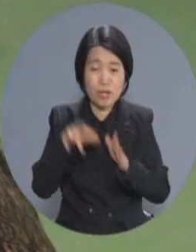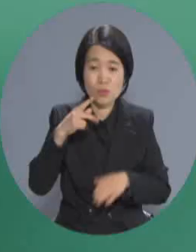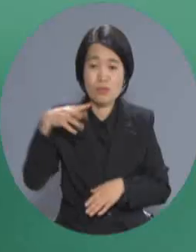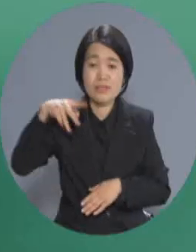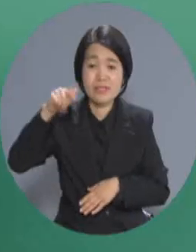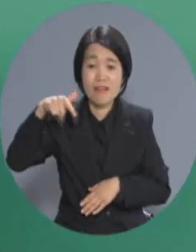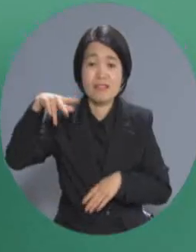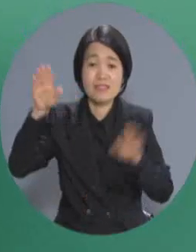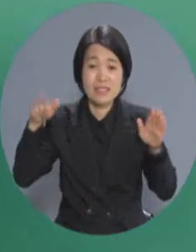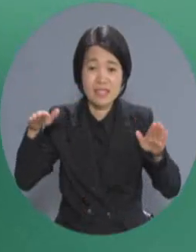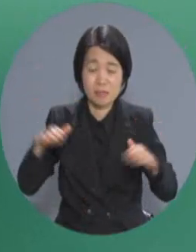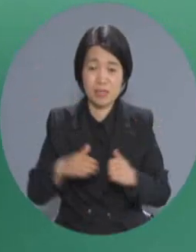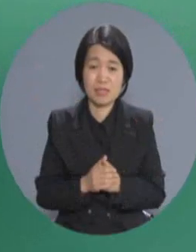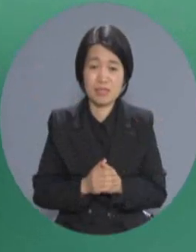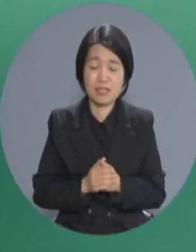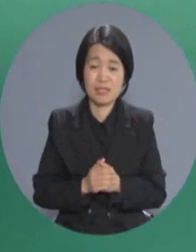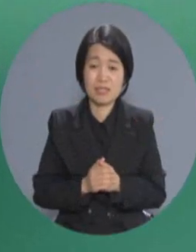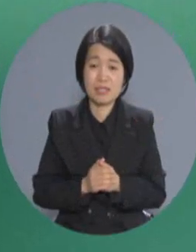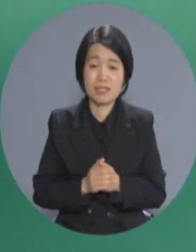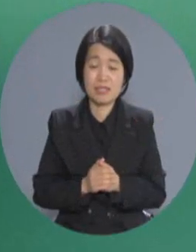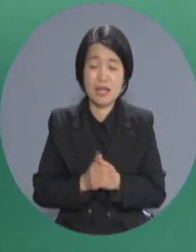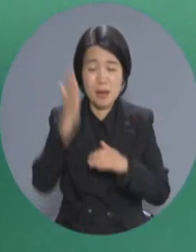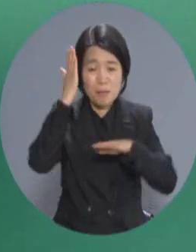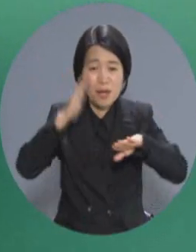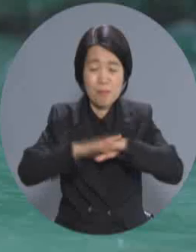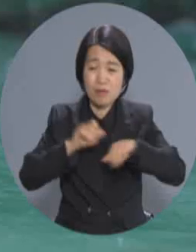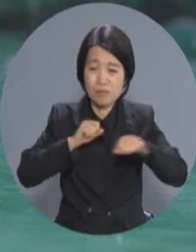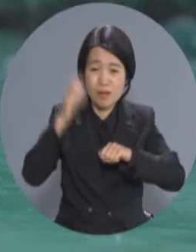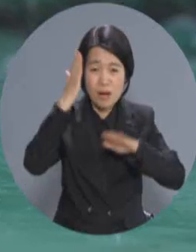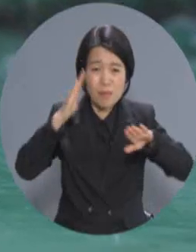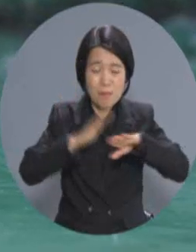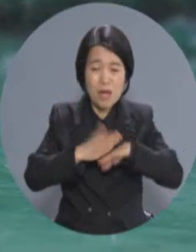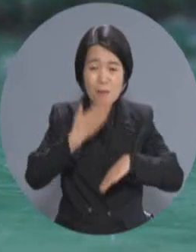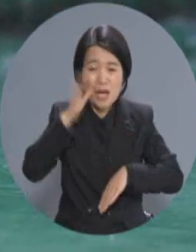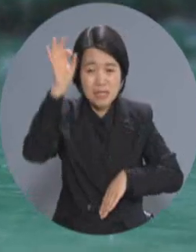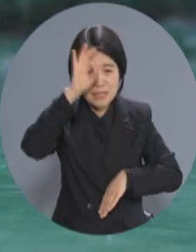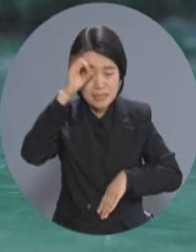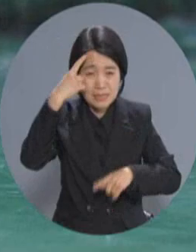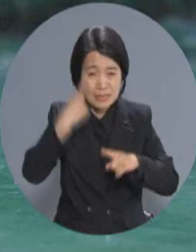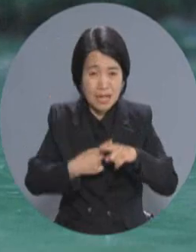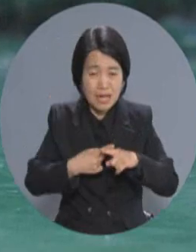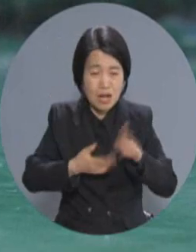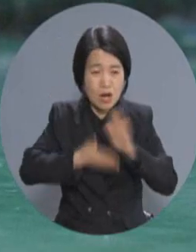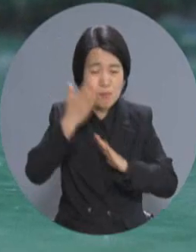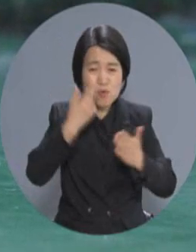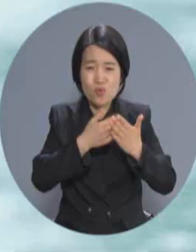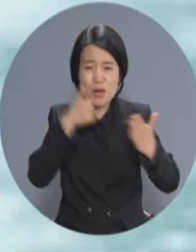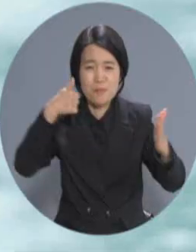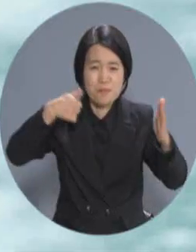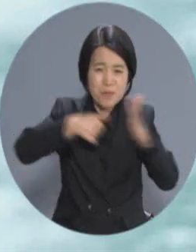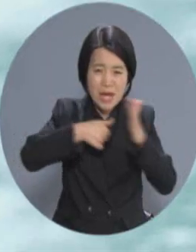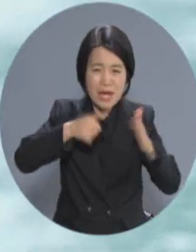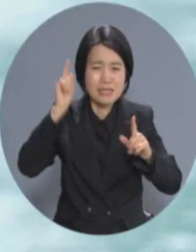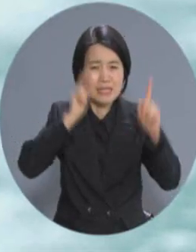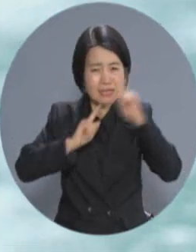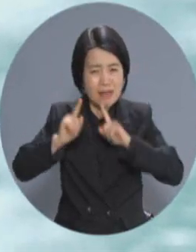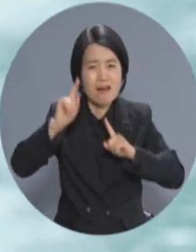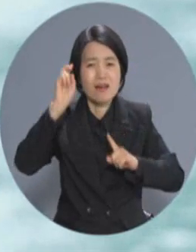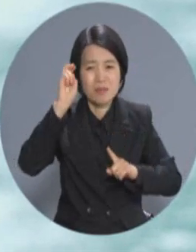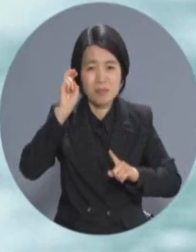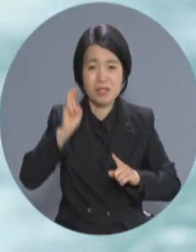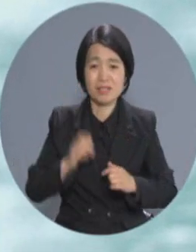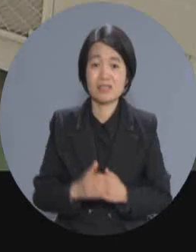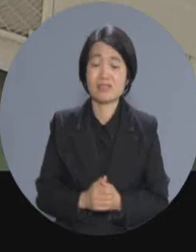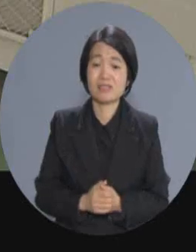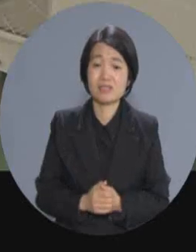큰 소쩍새입니다 야행성인 큰 소쩍새가 밤사이 먹이 활동을 하다 건물 유리창에 부딪혀 상처를 입은 것으로